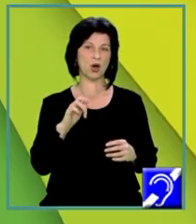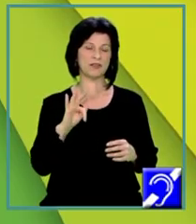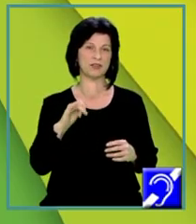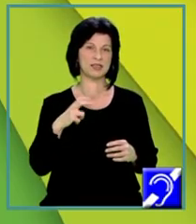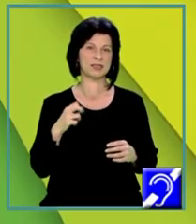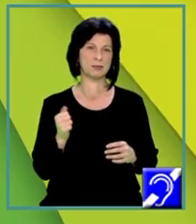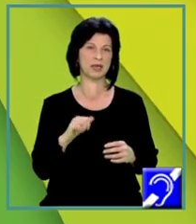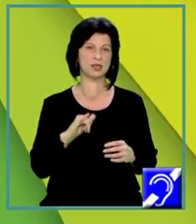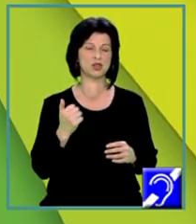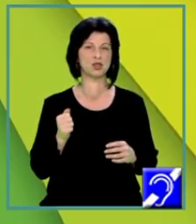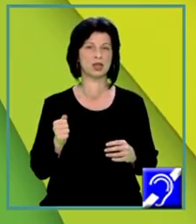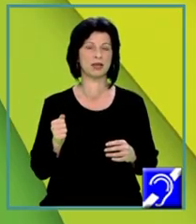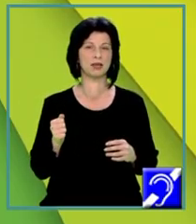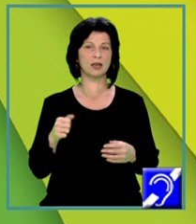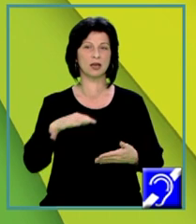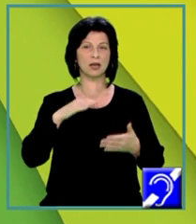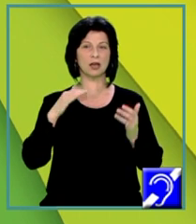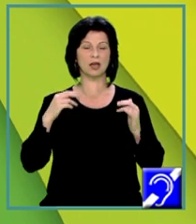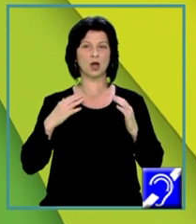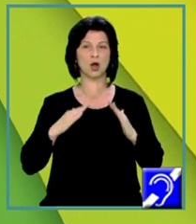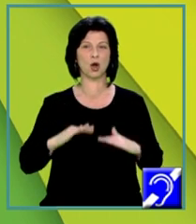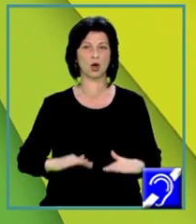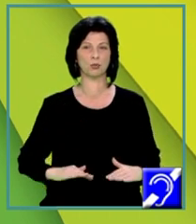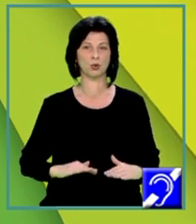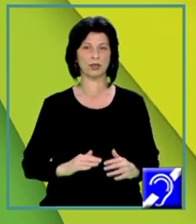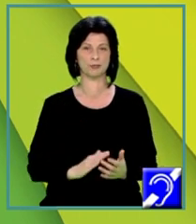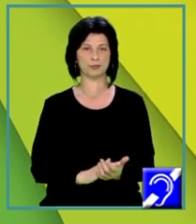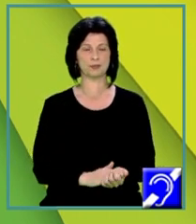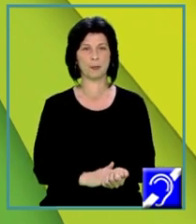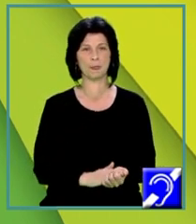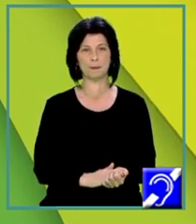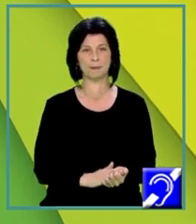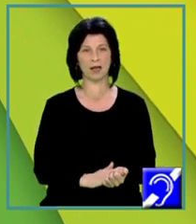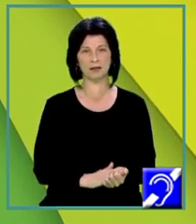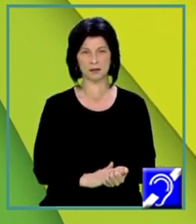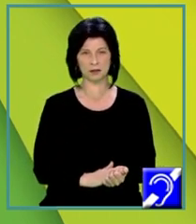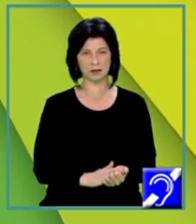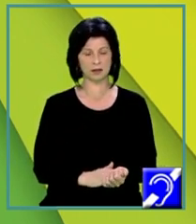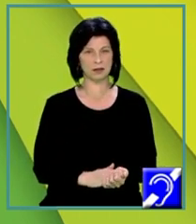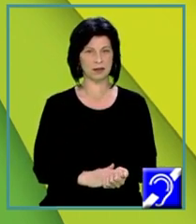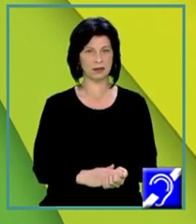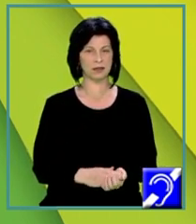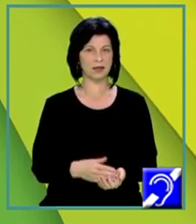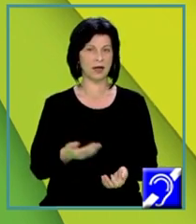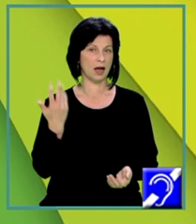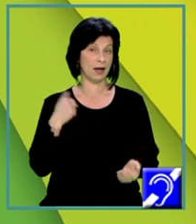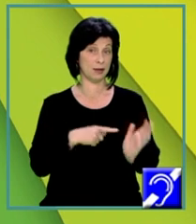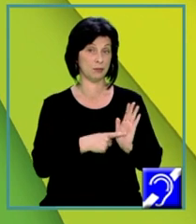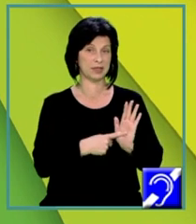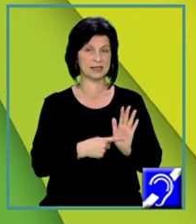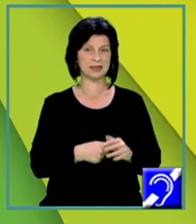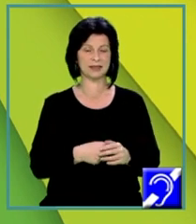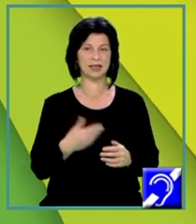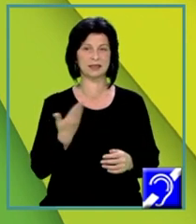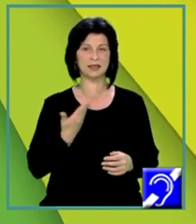despre care vorbesc au fost prezentate parțial în lecțiile anterioare ne vom axa pe